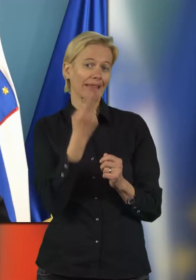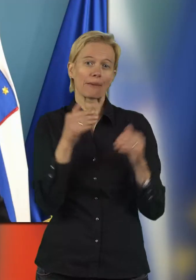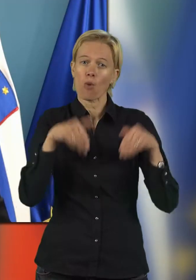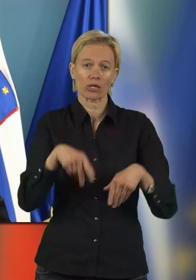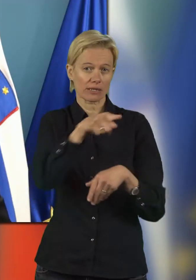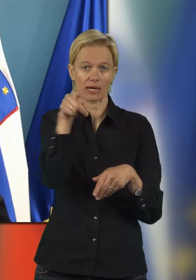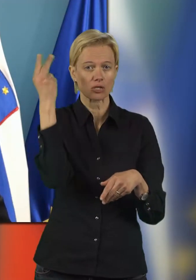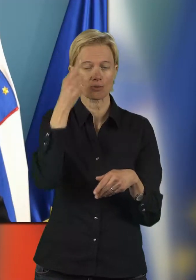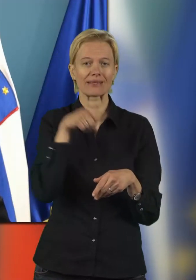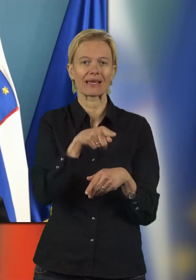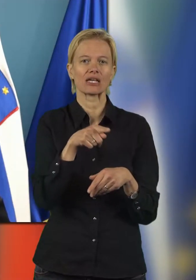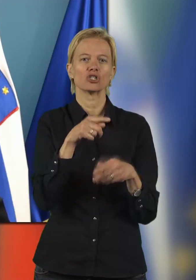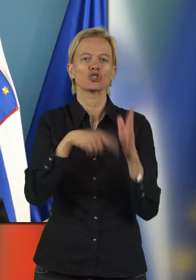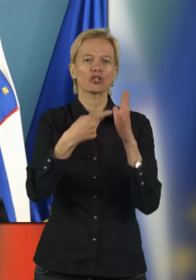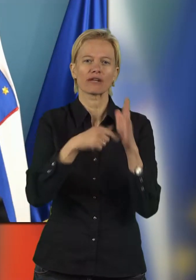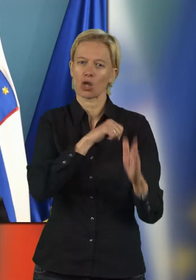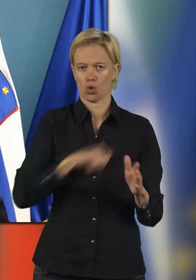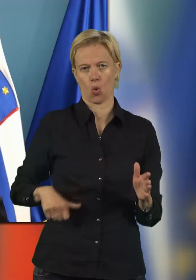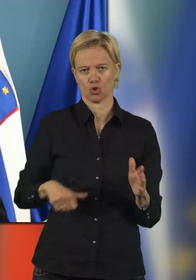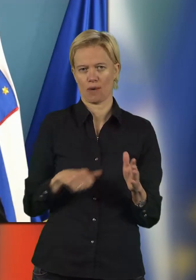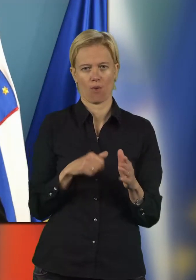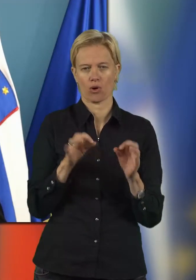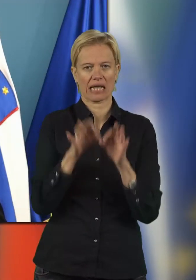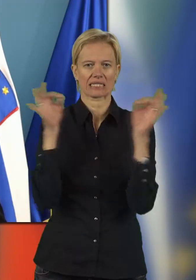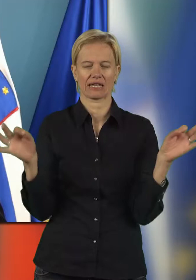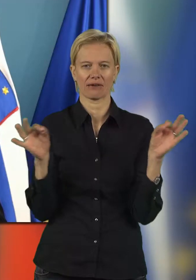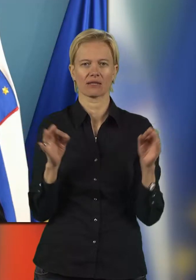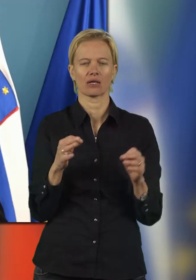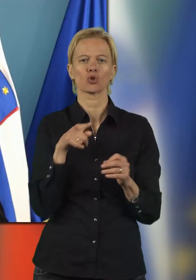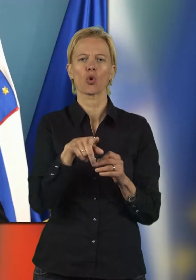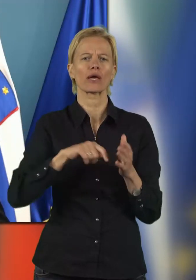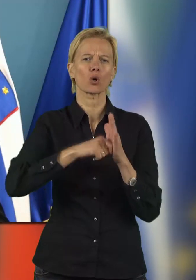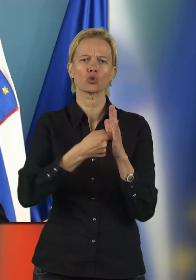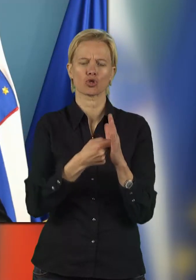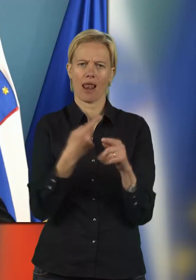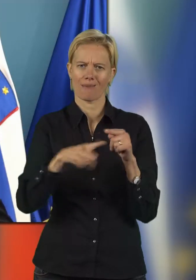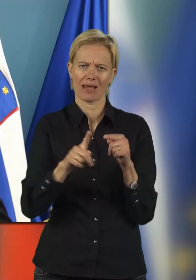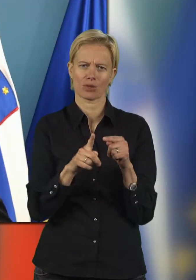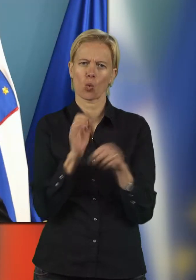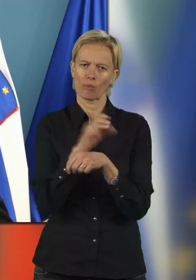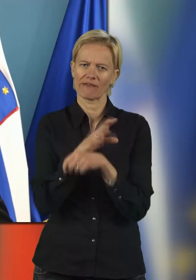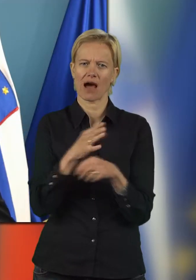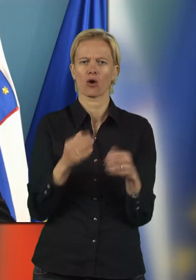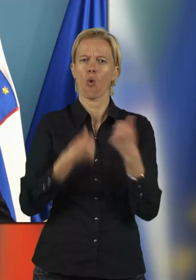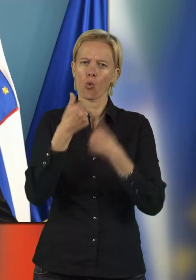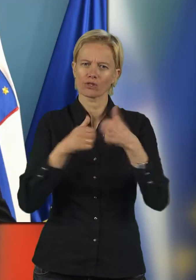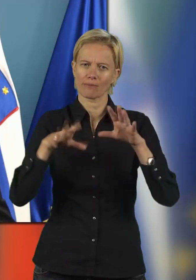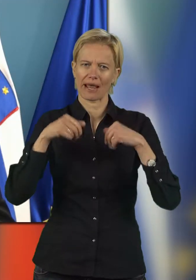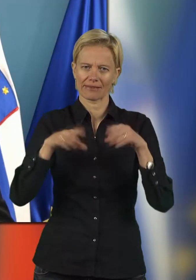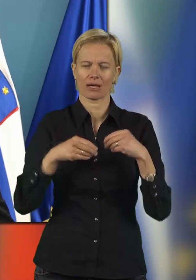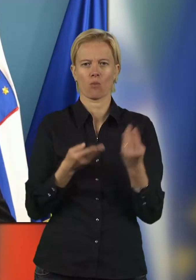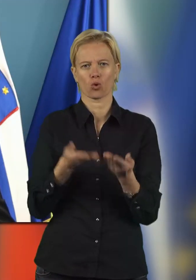Glejte, morate razumeti, da te točne številke res ne želimo razkrivati, ker je to potem ključni element, ki vpliva